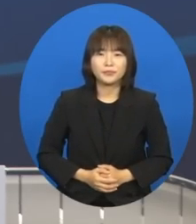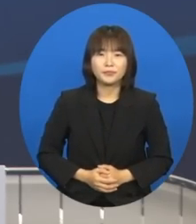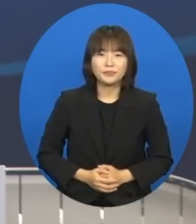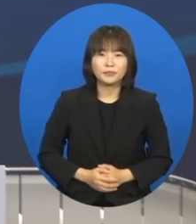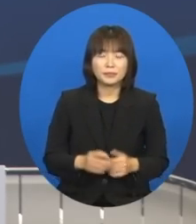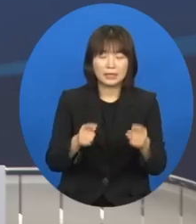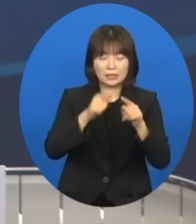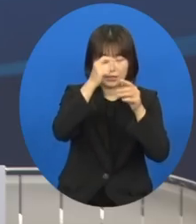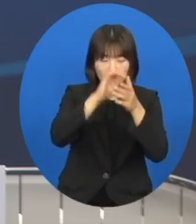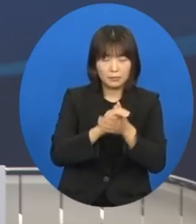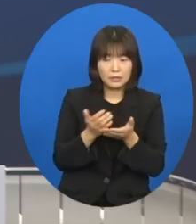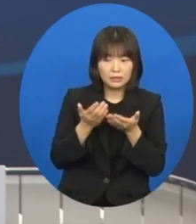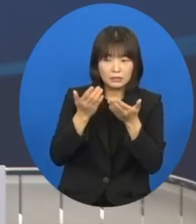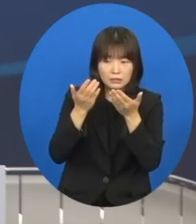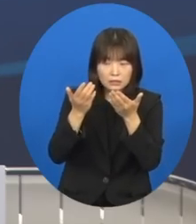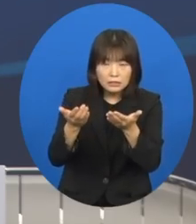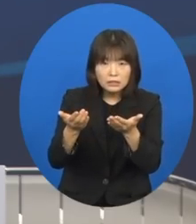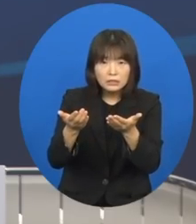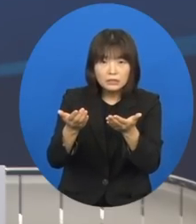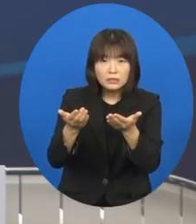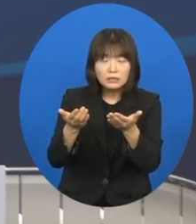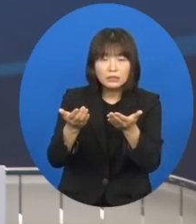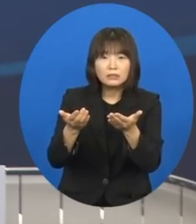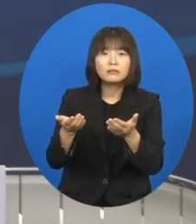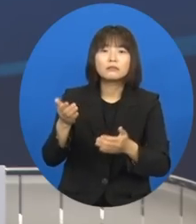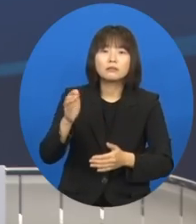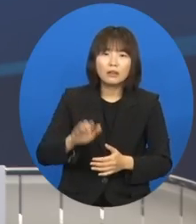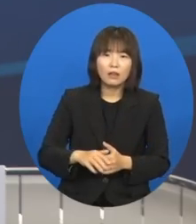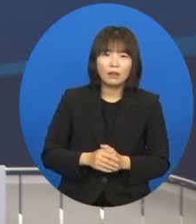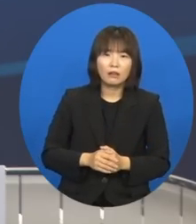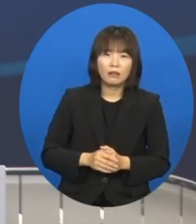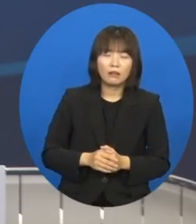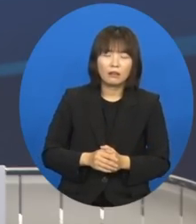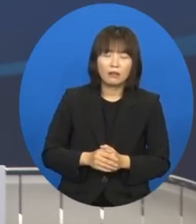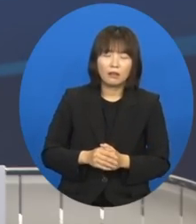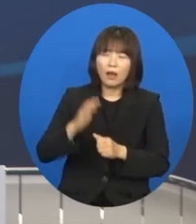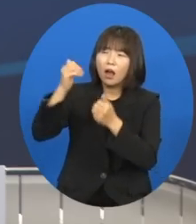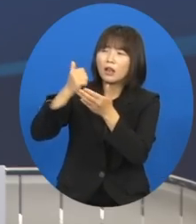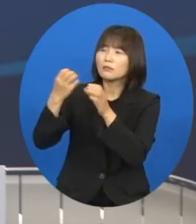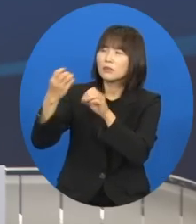같이 예배 드리는데 저 아무 응답이 없는 거예요.